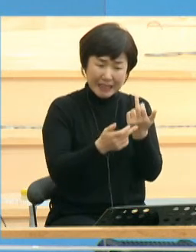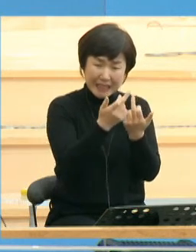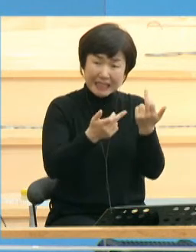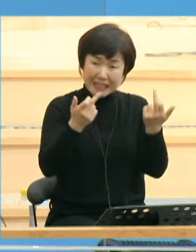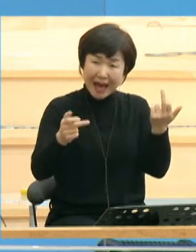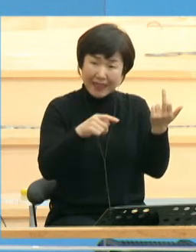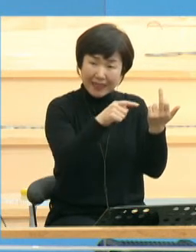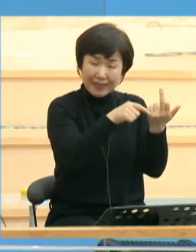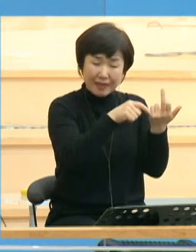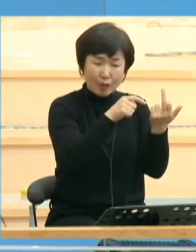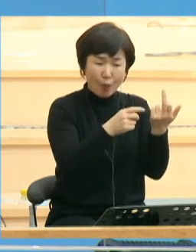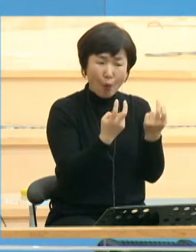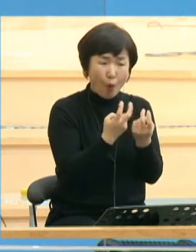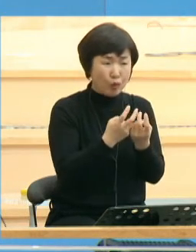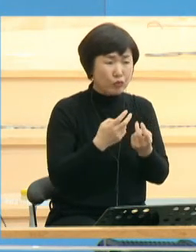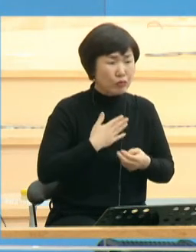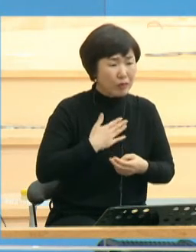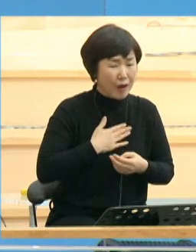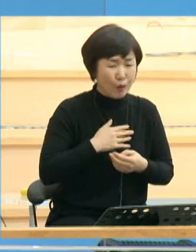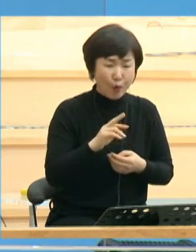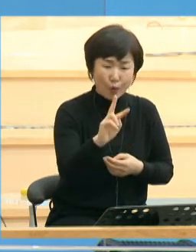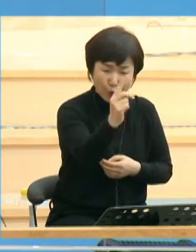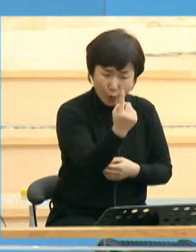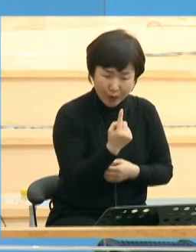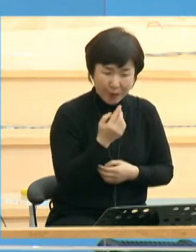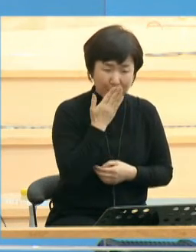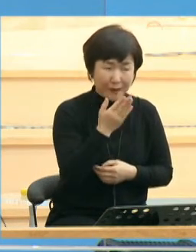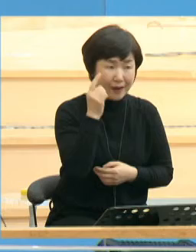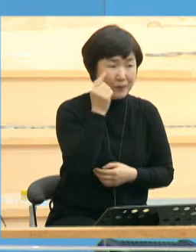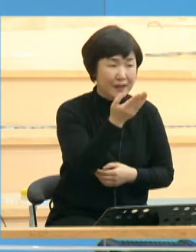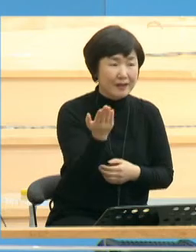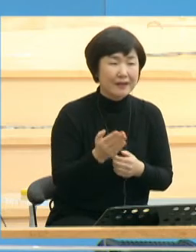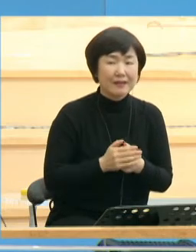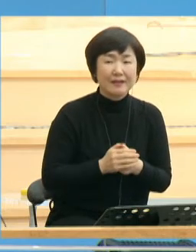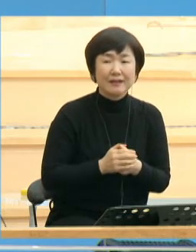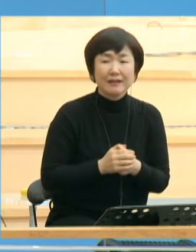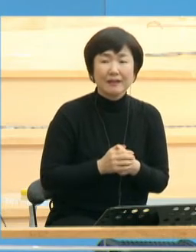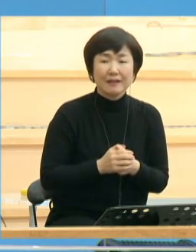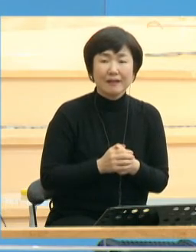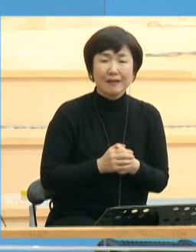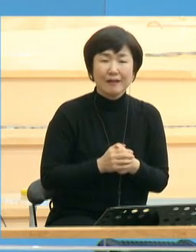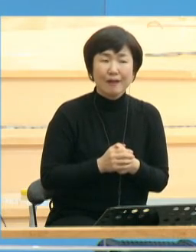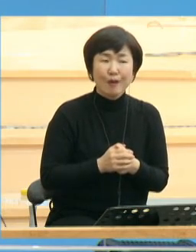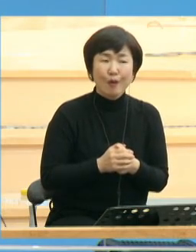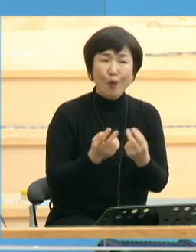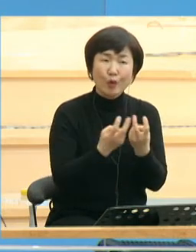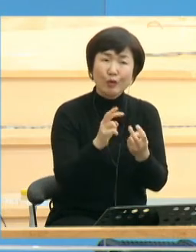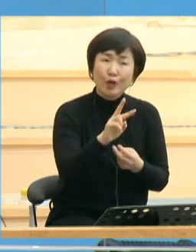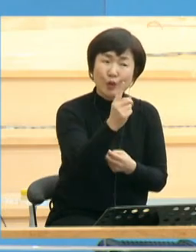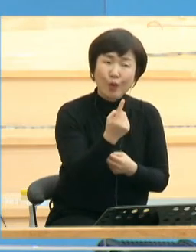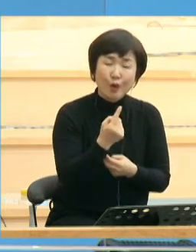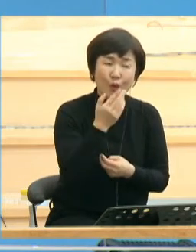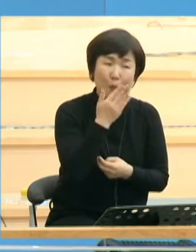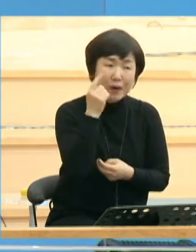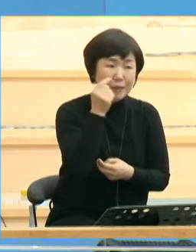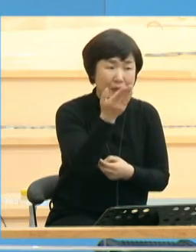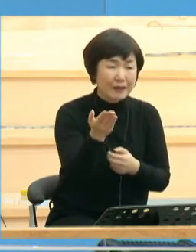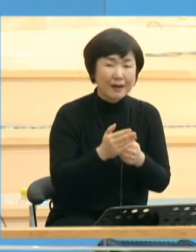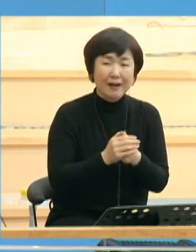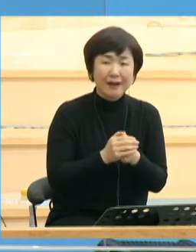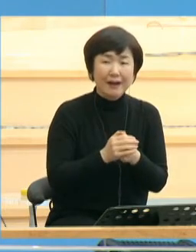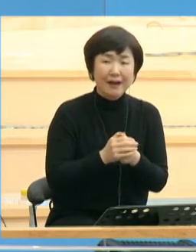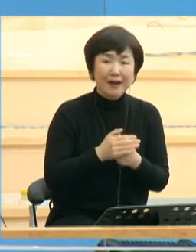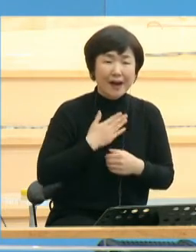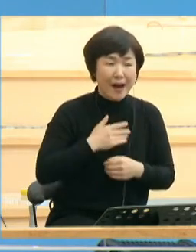알고 회기 돌아올까요 그 회귀 본능이 있다는거 않은데 어떻게 돌아올까요 그거